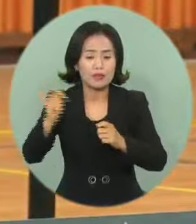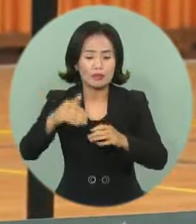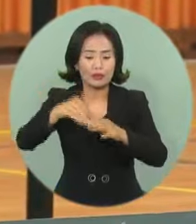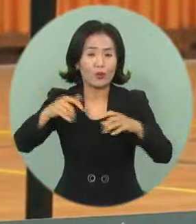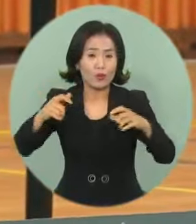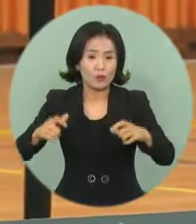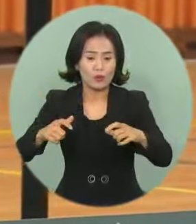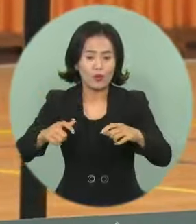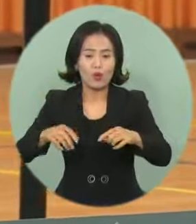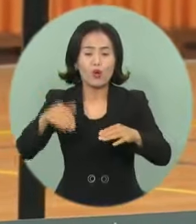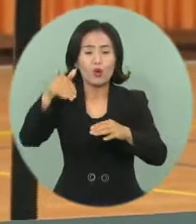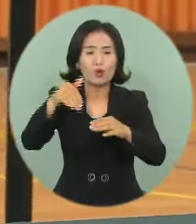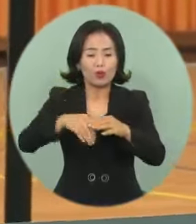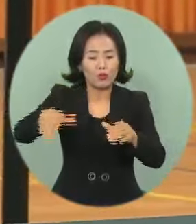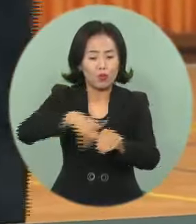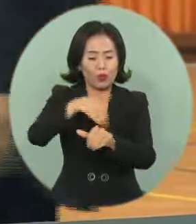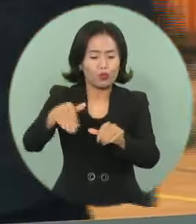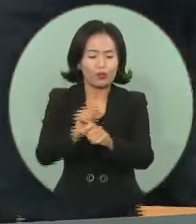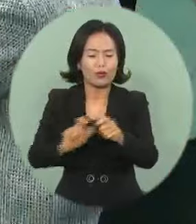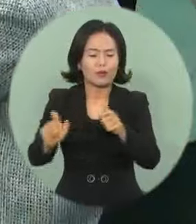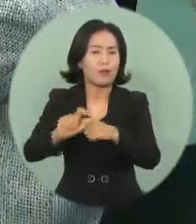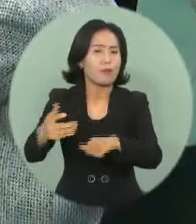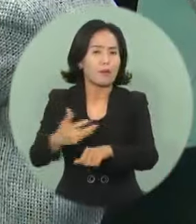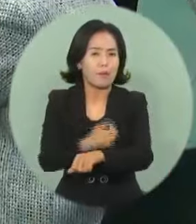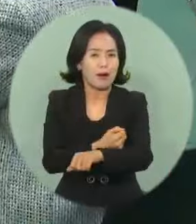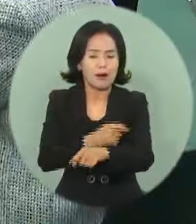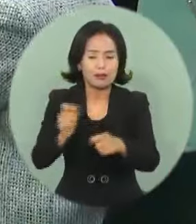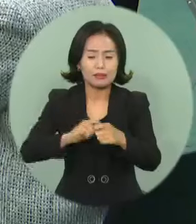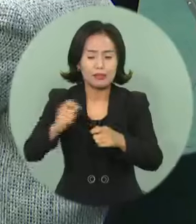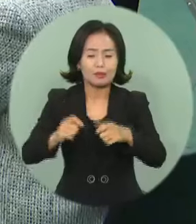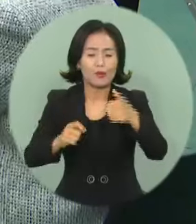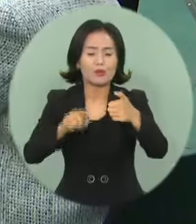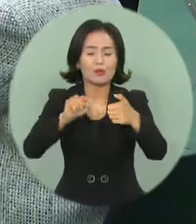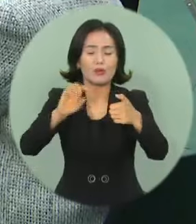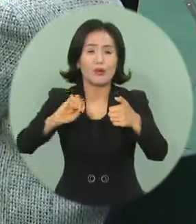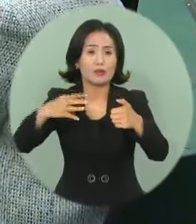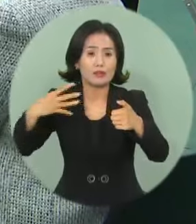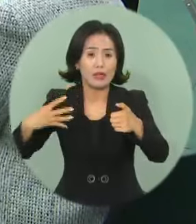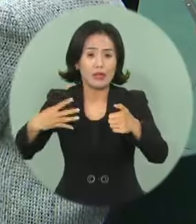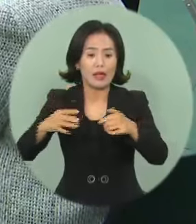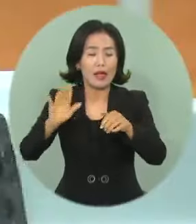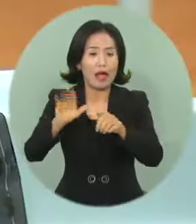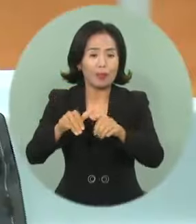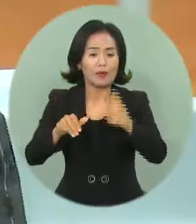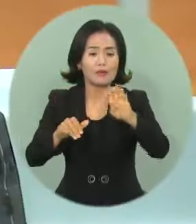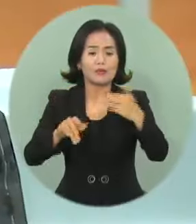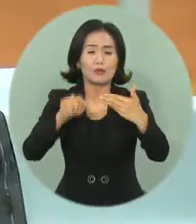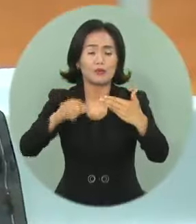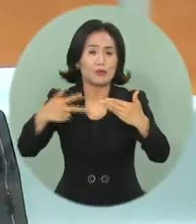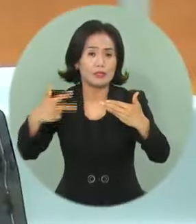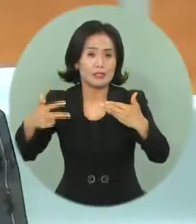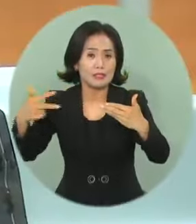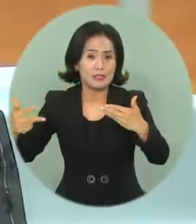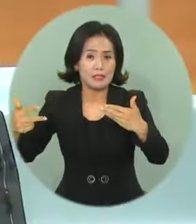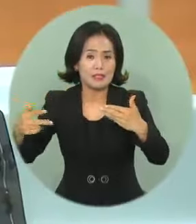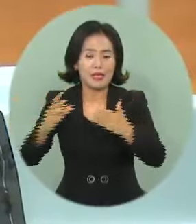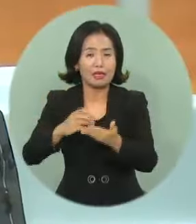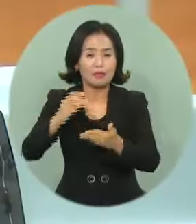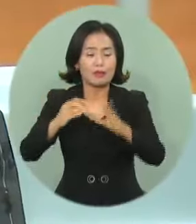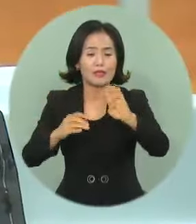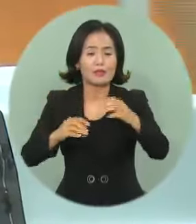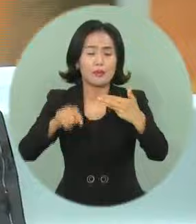선거구의 투표 열기는 특히 뜨거웠습니다. 장성 50.04%를 비롯해 함평 49.77%,